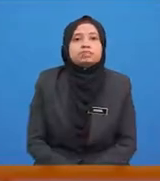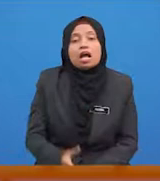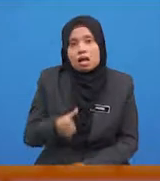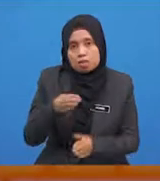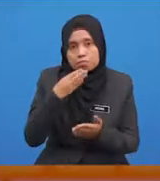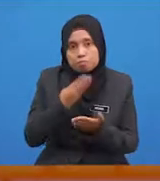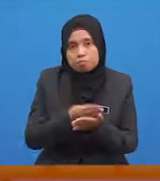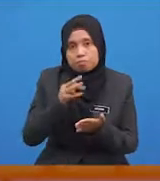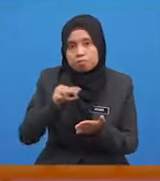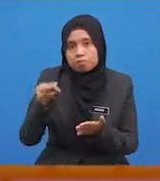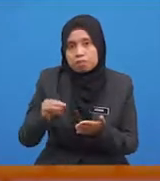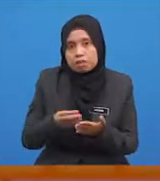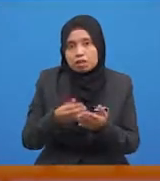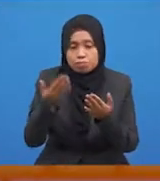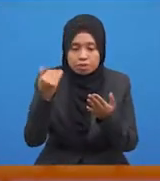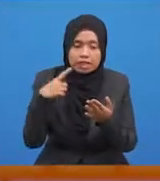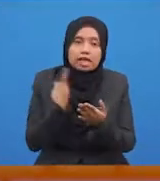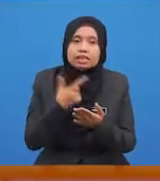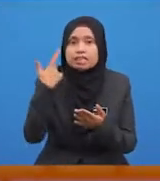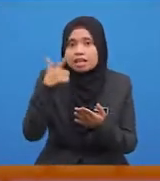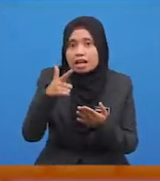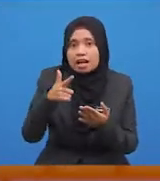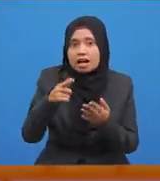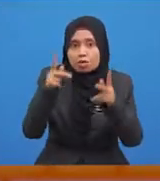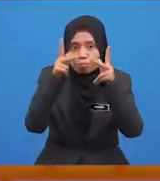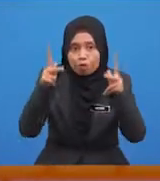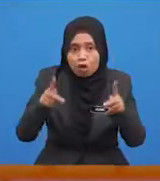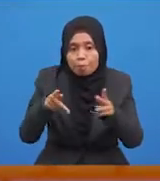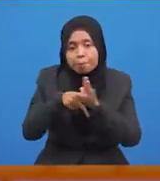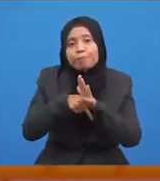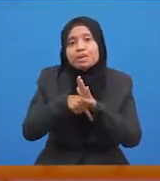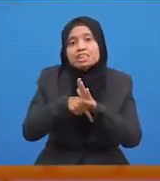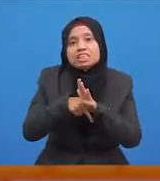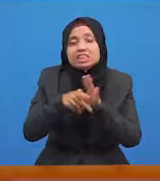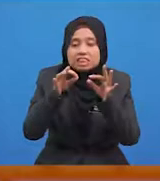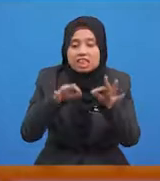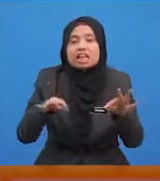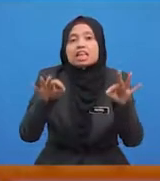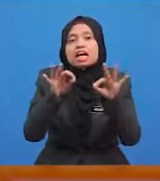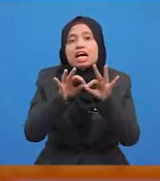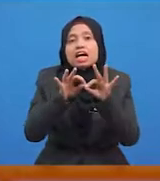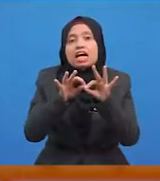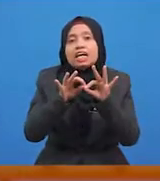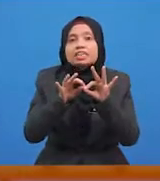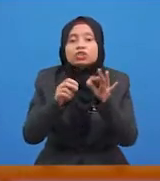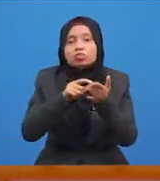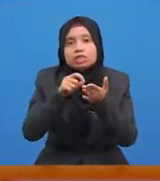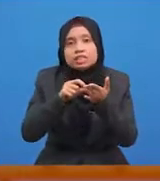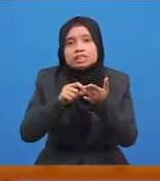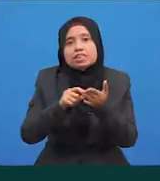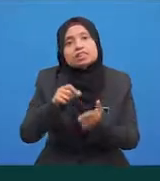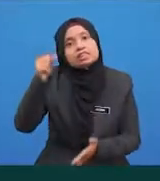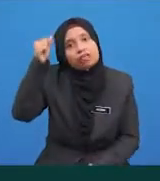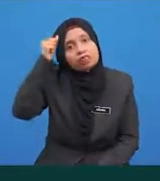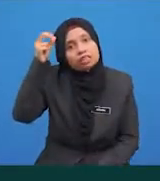Baiklah murid-murid, mari kita lihat plot-plot penceritaan bagi cerpen Oren karya Saiful Izam Yahaya